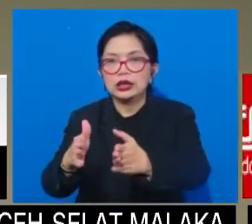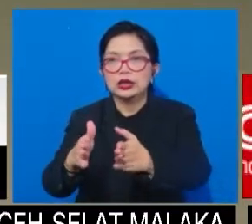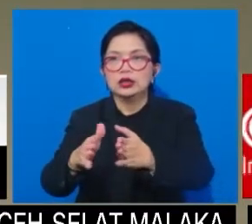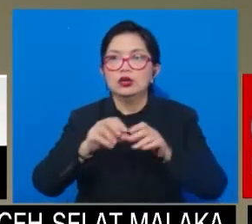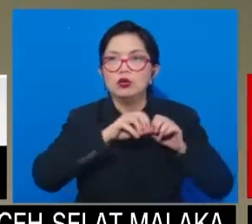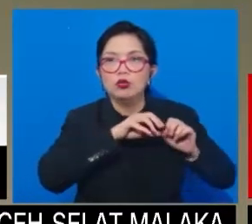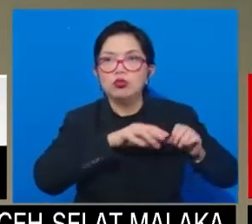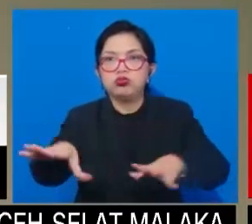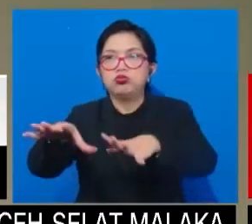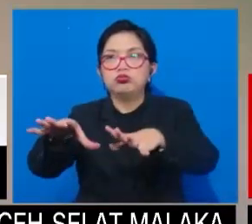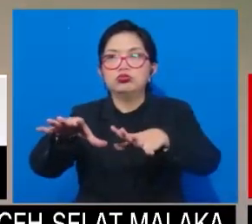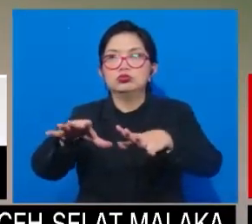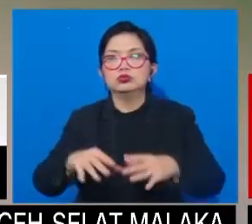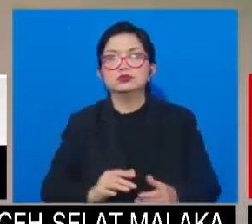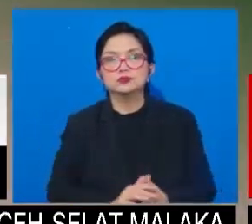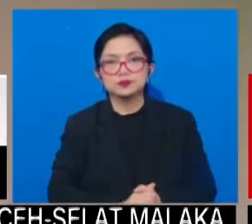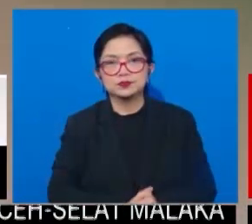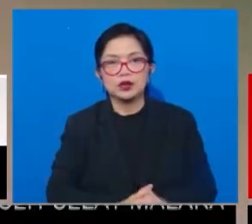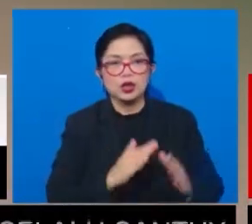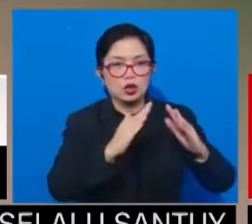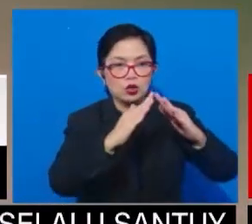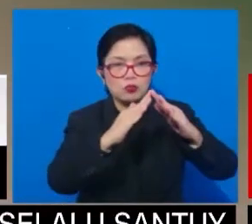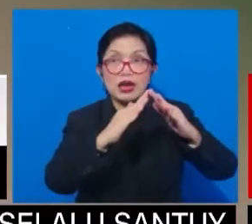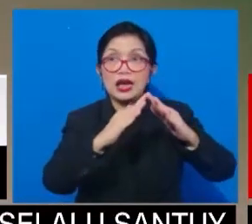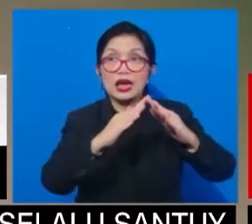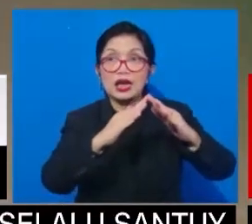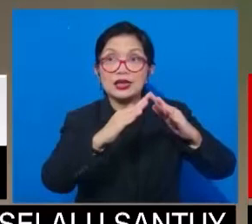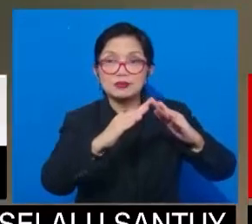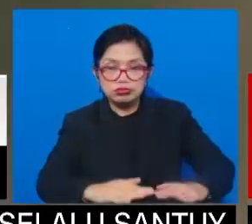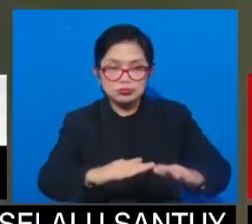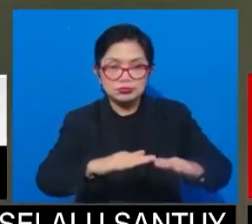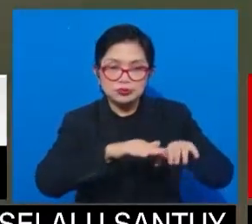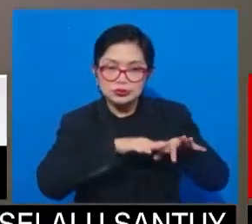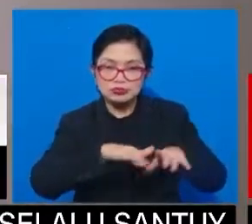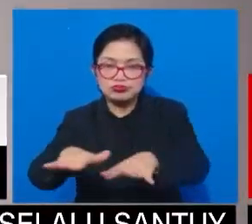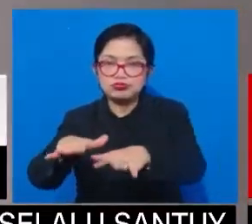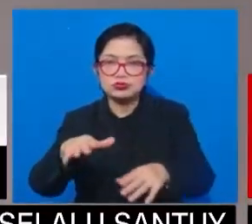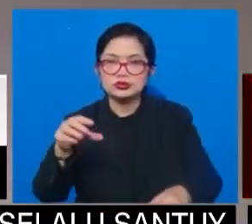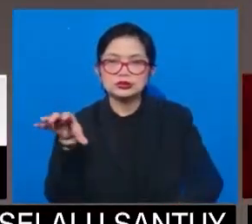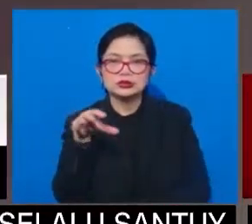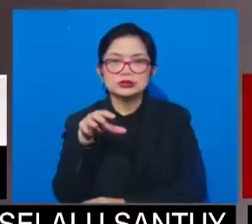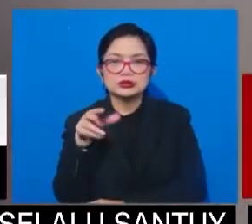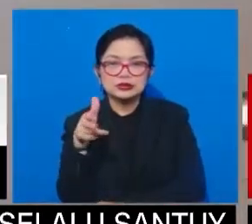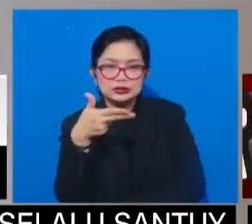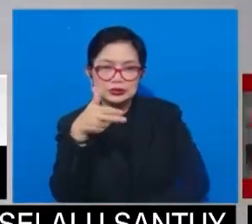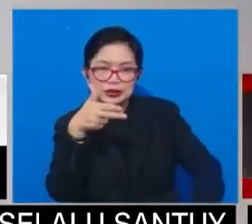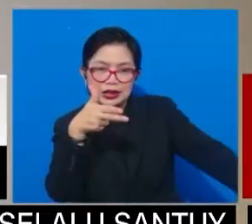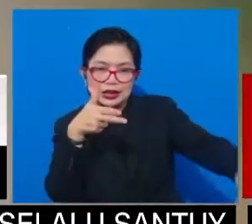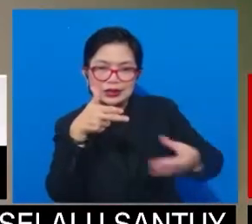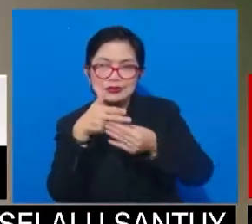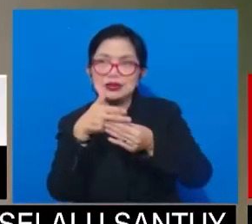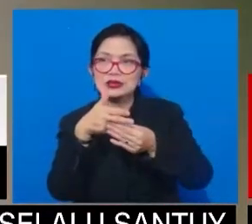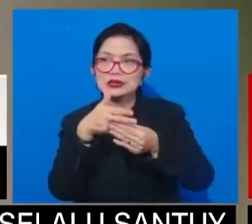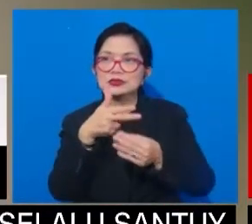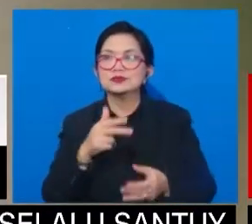sungai. Detik-detik rumah ambrol sempat terekam kamera warga dan menjadi viral di media sosial. Tidak ada